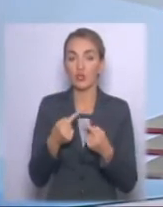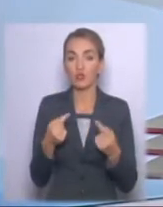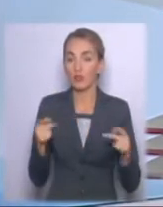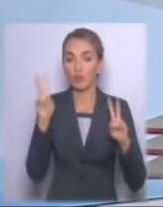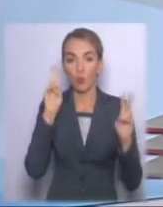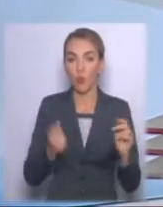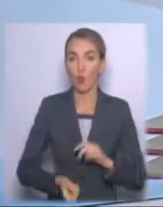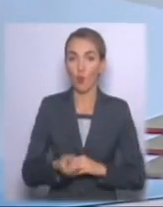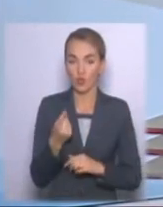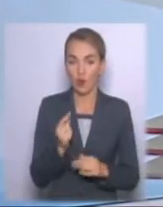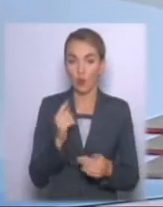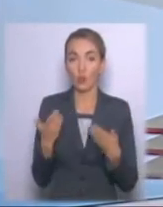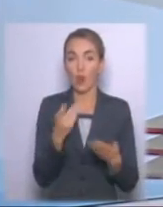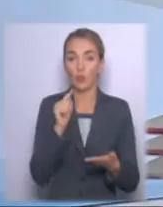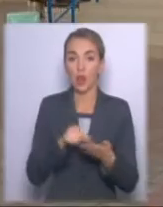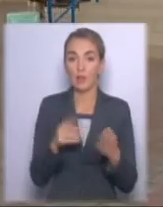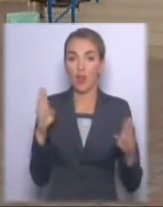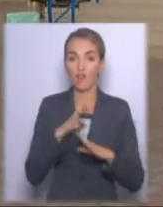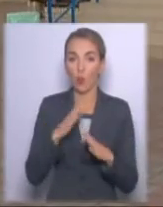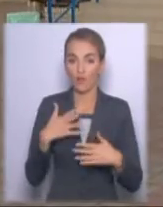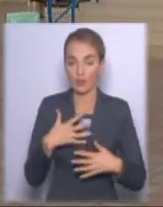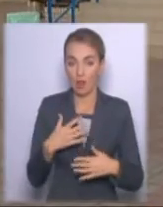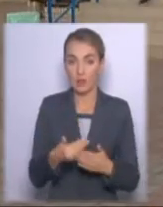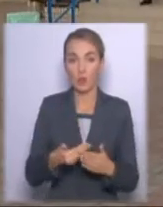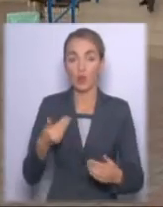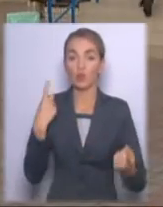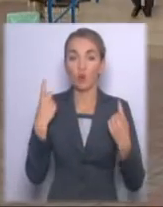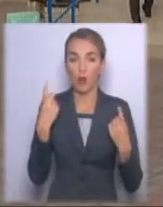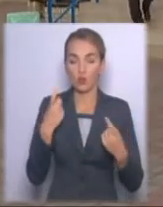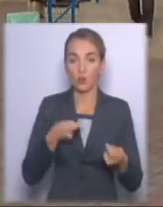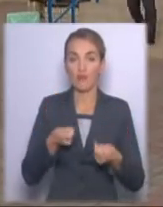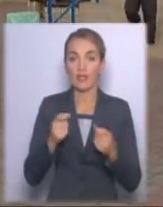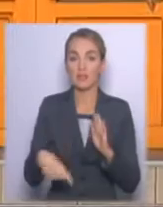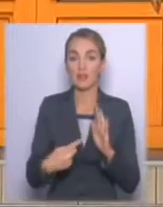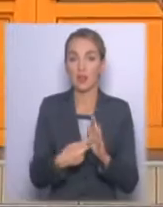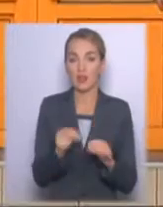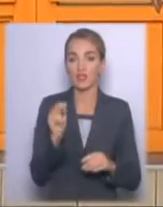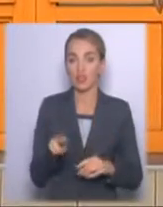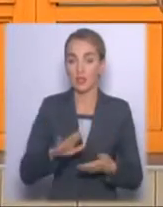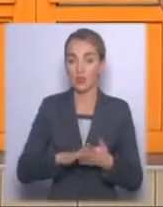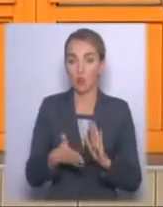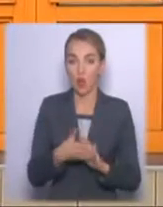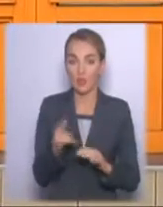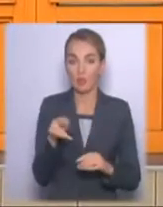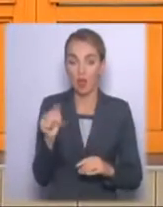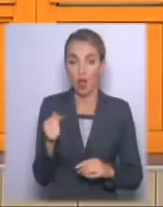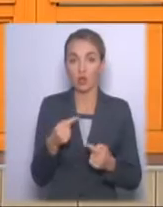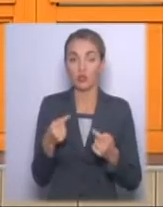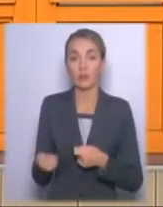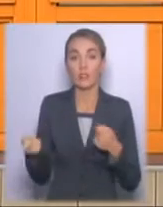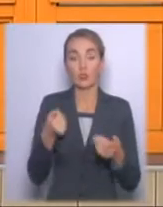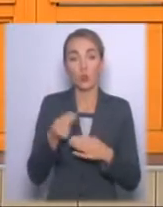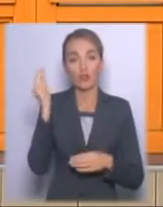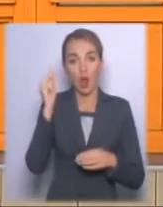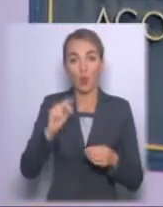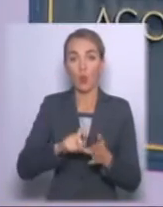невідомого походження, котра потрапила у повітря. За попередньою інформацією, управління з питань надзвичайних ситуацій КМДА речовину приніс до навчального класу